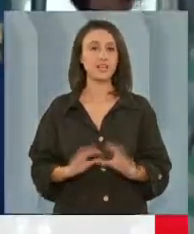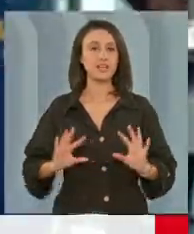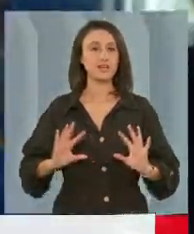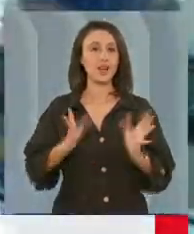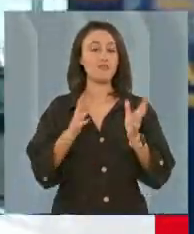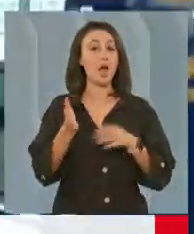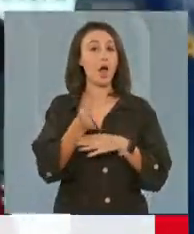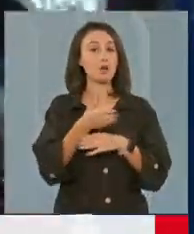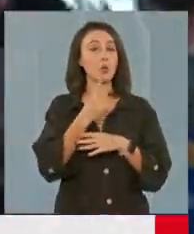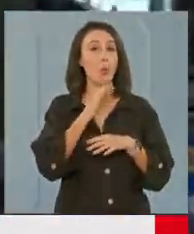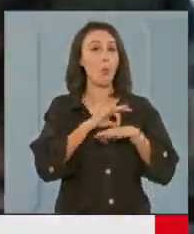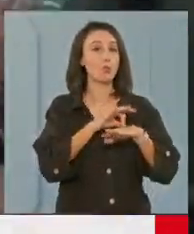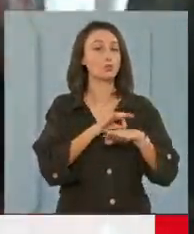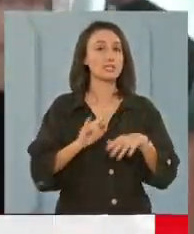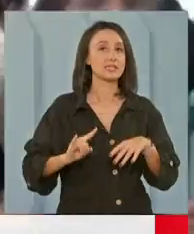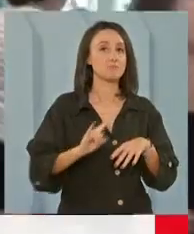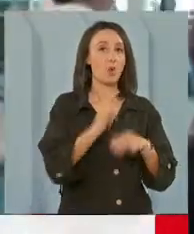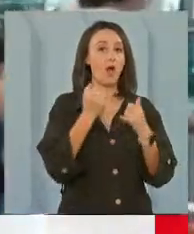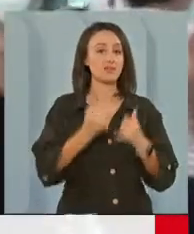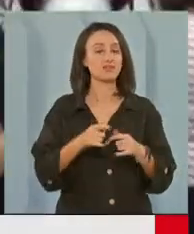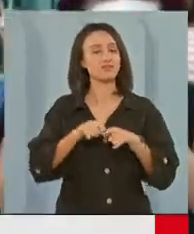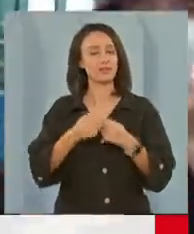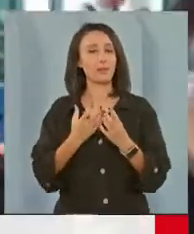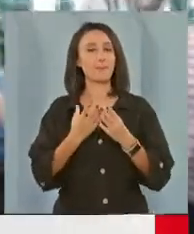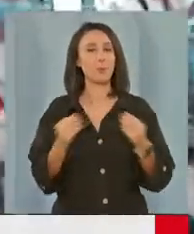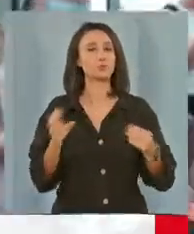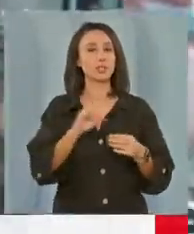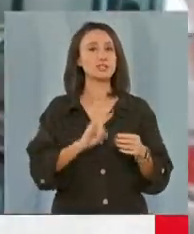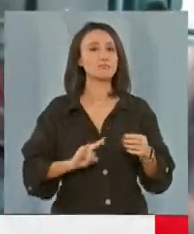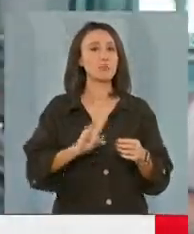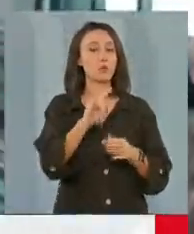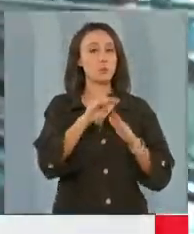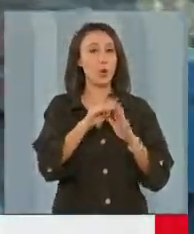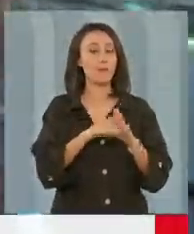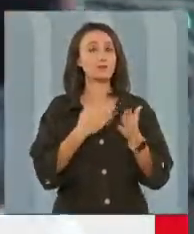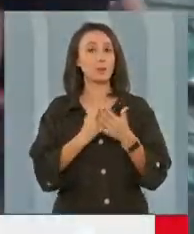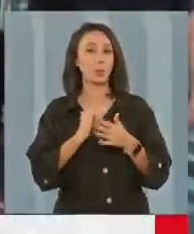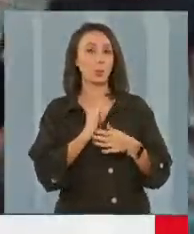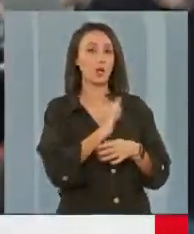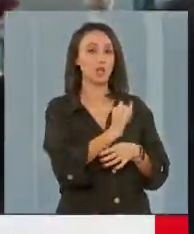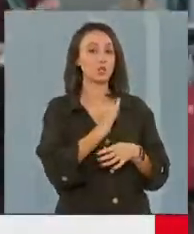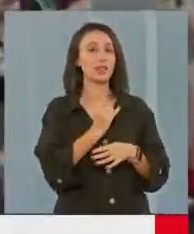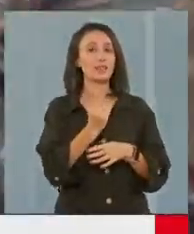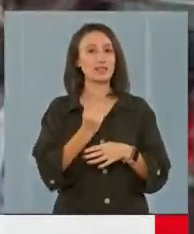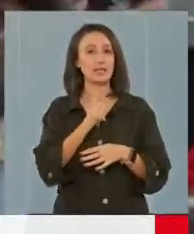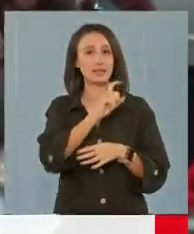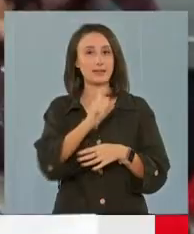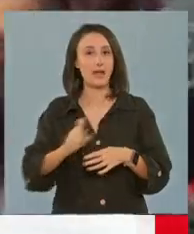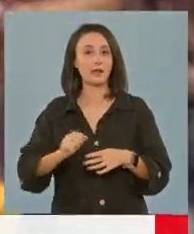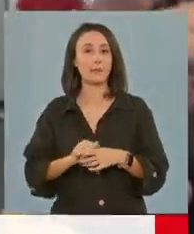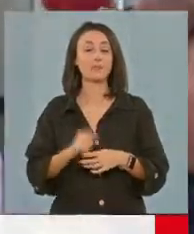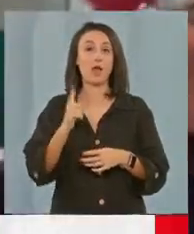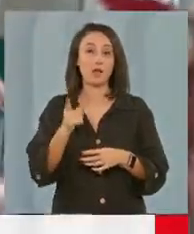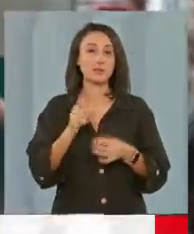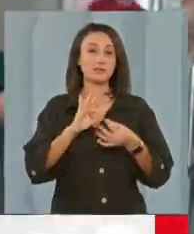Greva națională a controlorilor de zbor de astăzi va afecta mai multe zboruri programate pentru călătoriile către și dinspre Italia. În